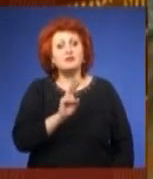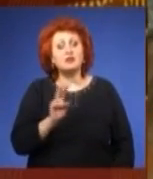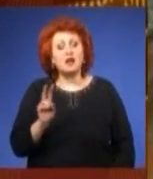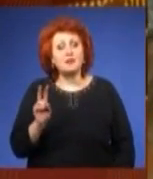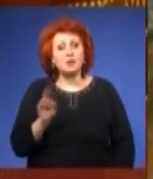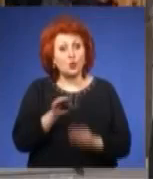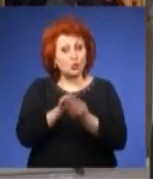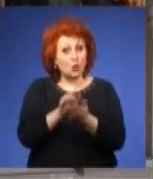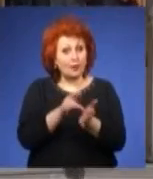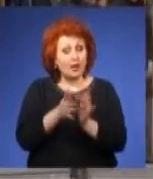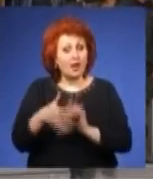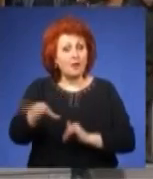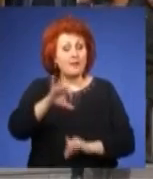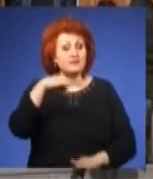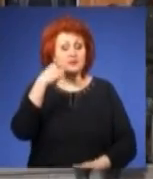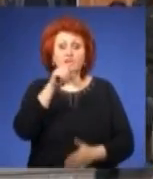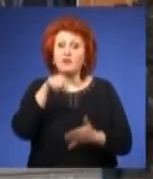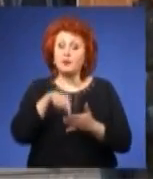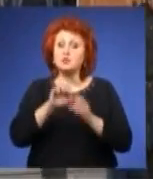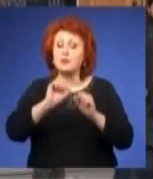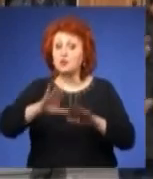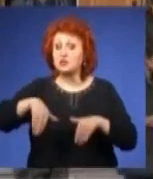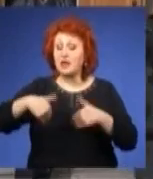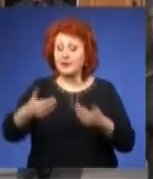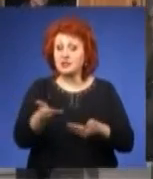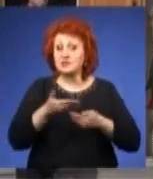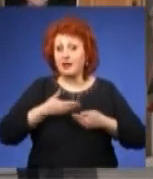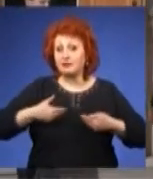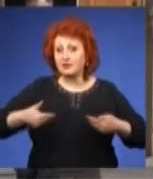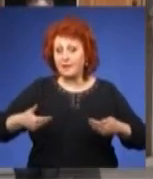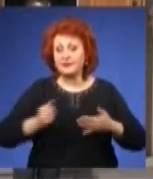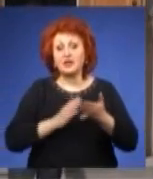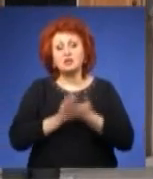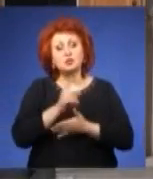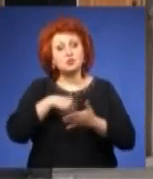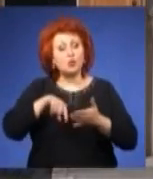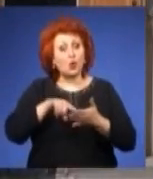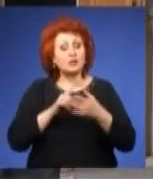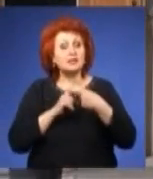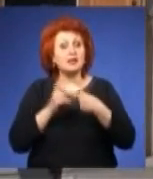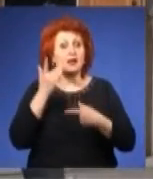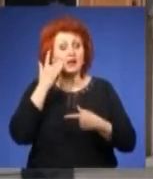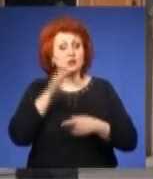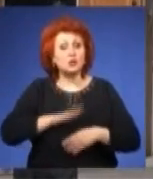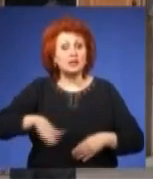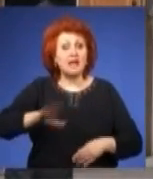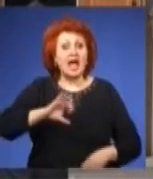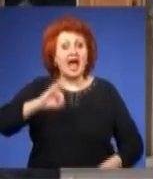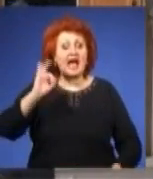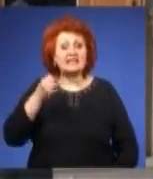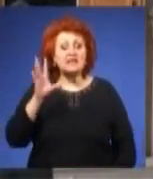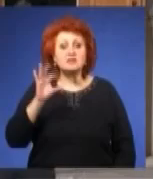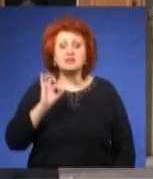гроба Господня. По всем интересующим вас вопросам вы можете обращаться к нам в паломническую службу «Град Креста», которая находится на